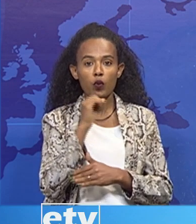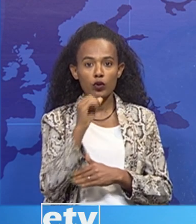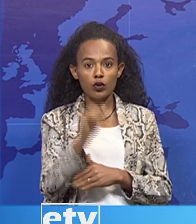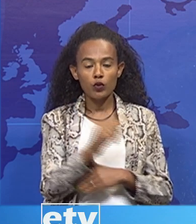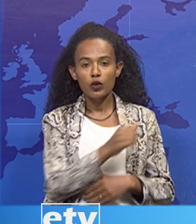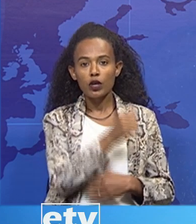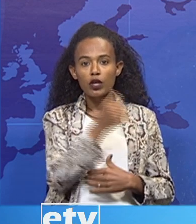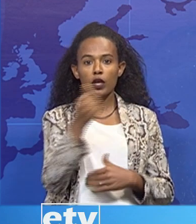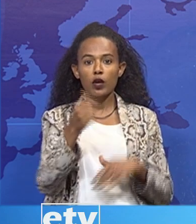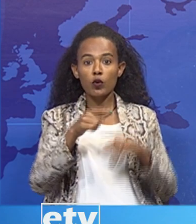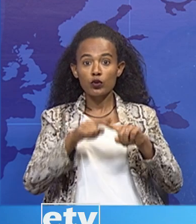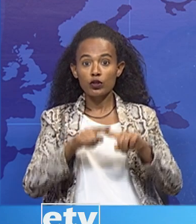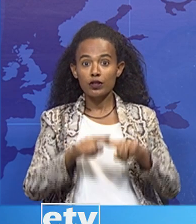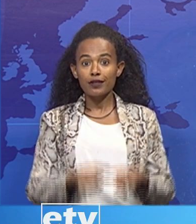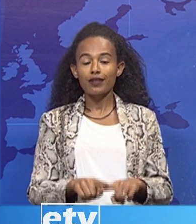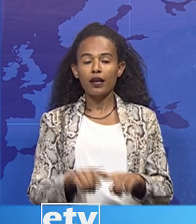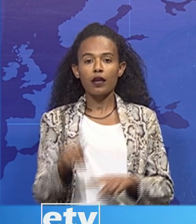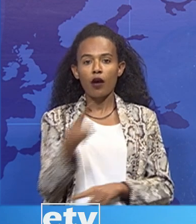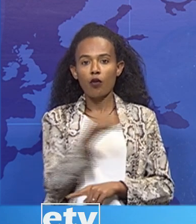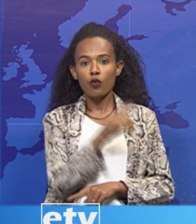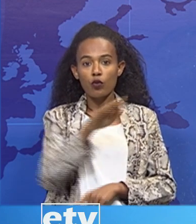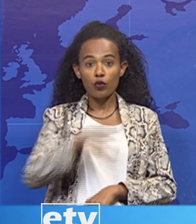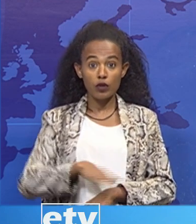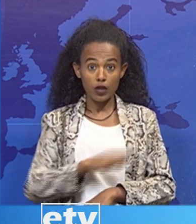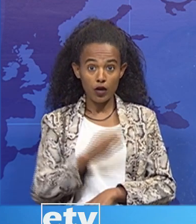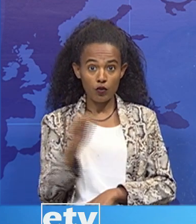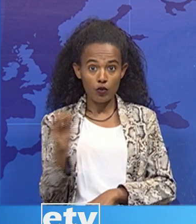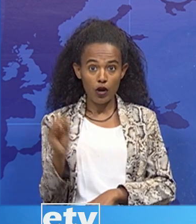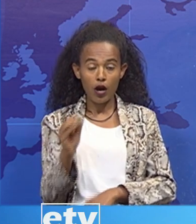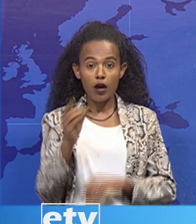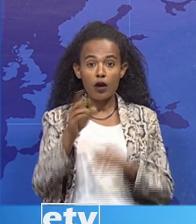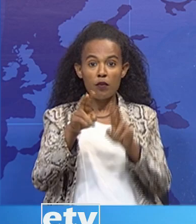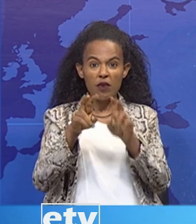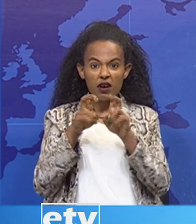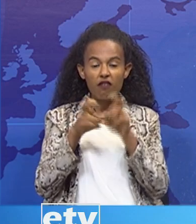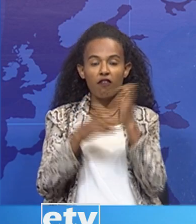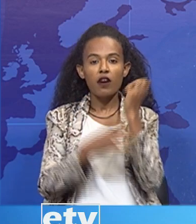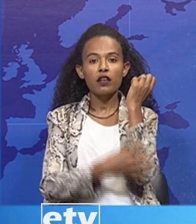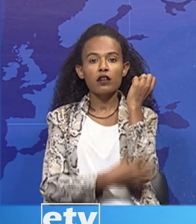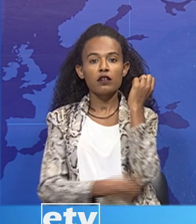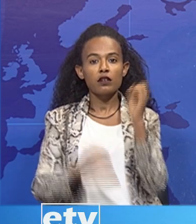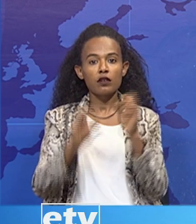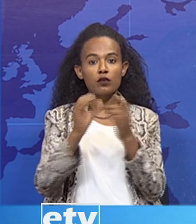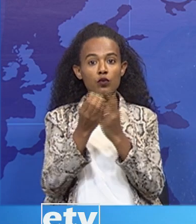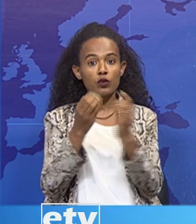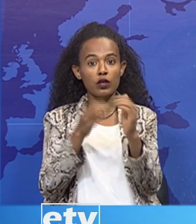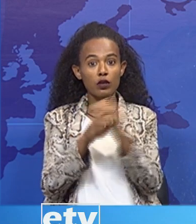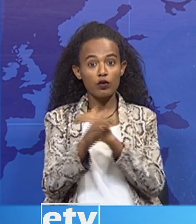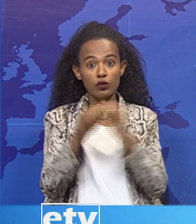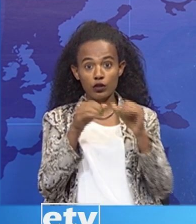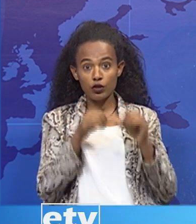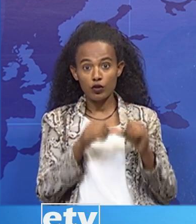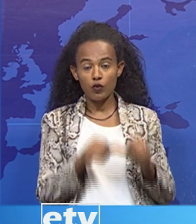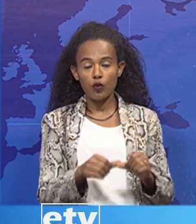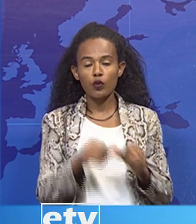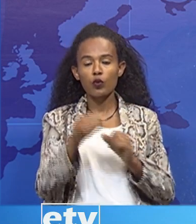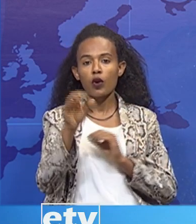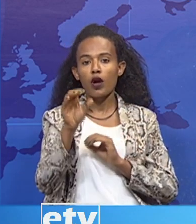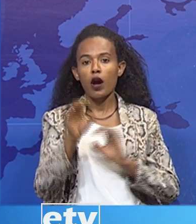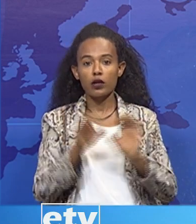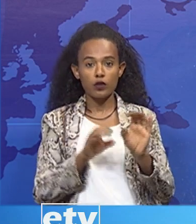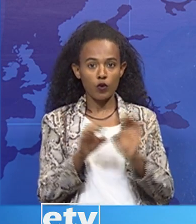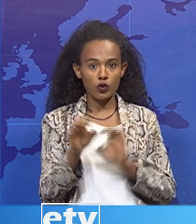የሌሎች ጥገኛ ሆነው እንዲቀሩና በከፋ የደህነት አዘቅት ውስጥ እንዲኖሩ